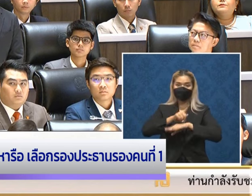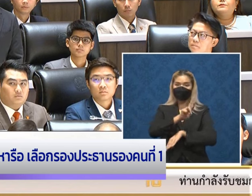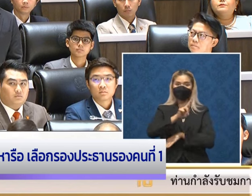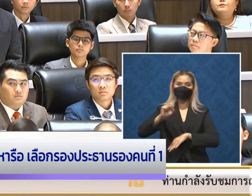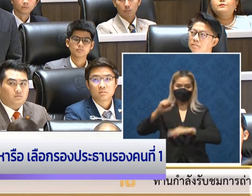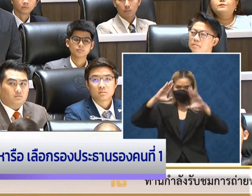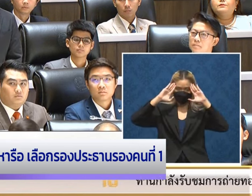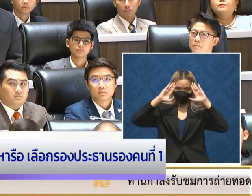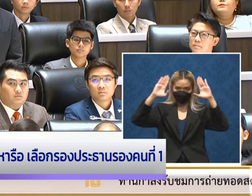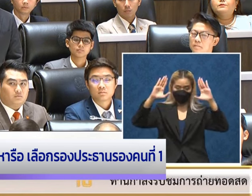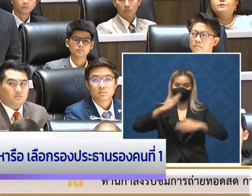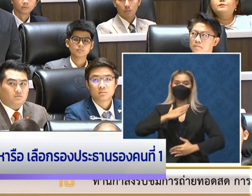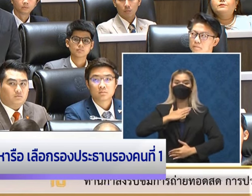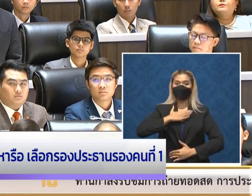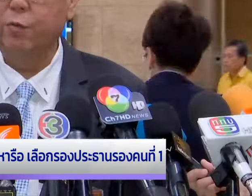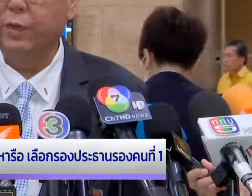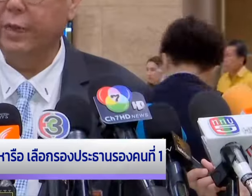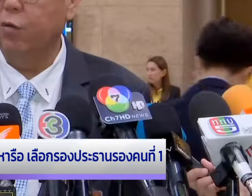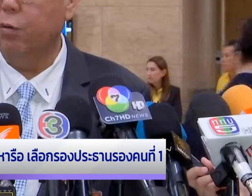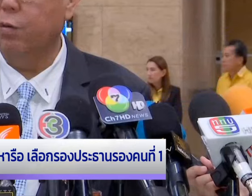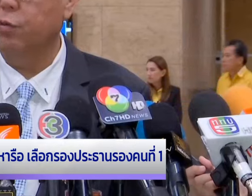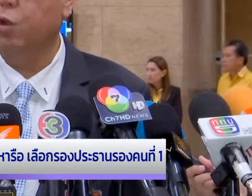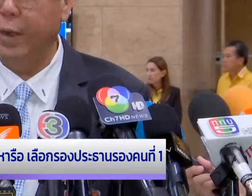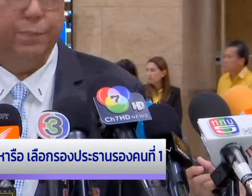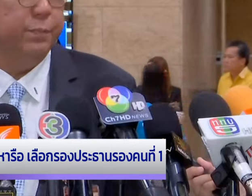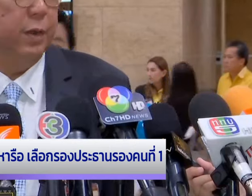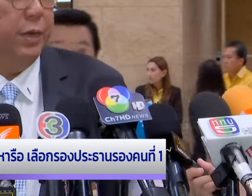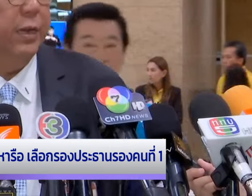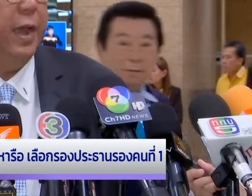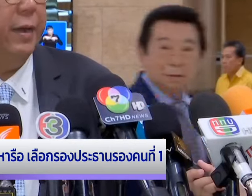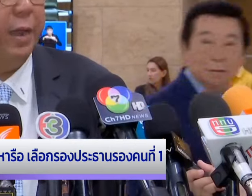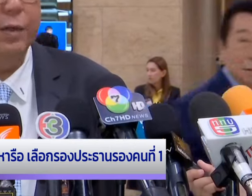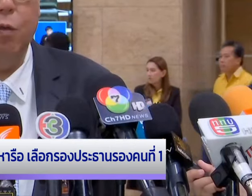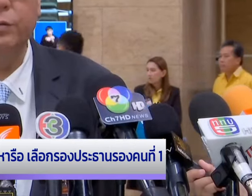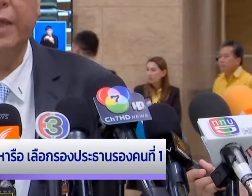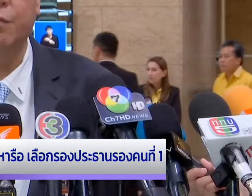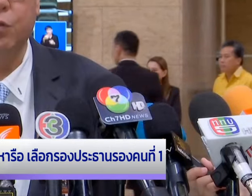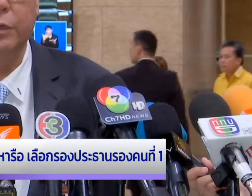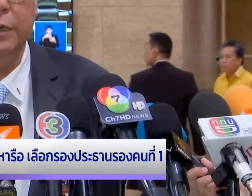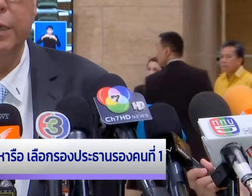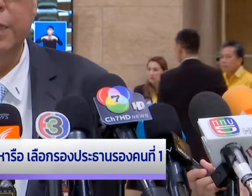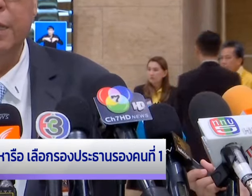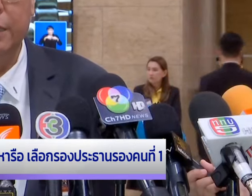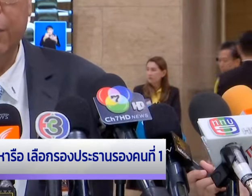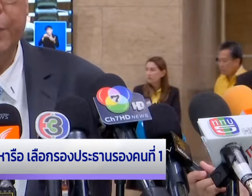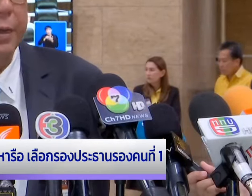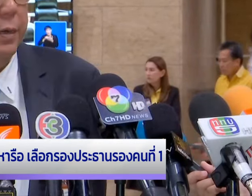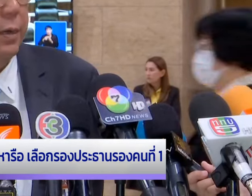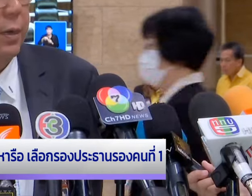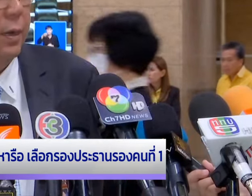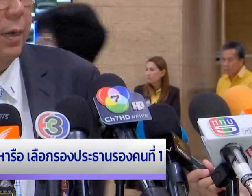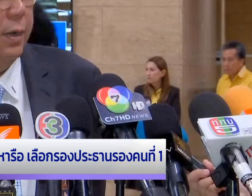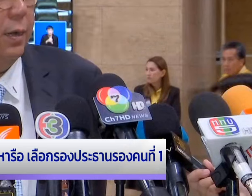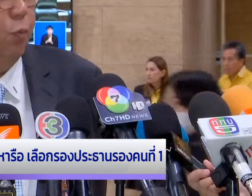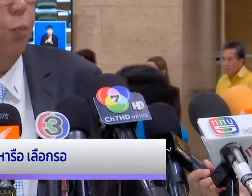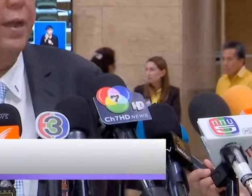1ตามที่นายวิสุทธิ์ชัยนรุณสสบัญชีรายชื่อในฐานะประธานวิปรัฐบาลท่านได้ระบุว่าต้องให้ผู้นำของพรรค